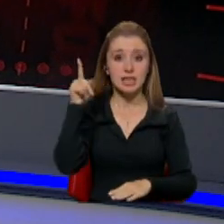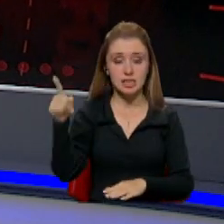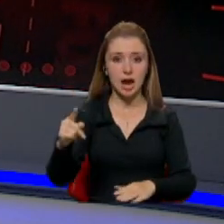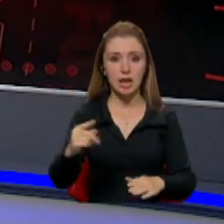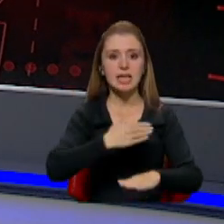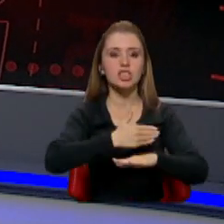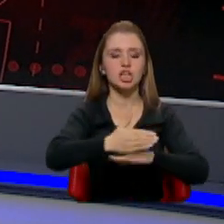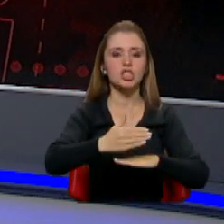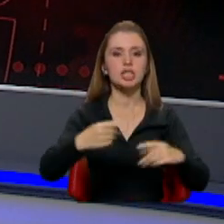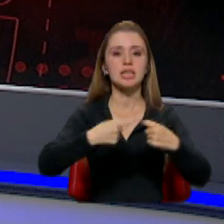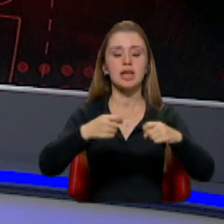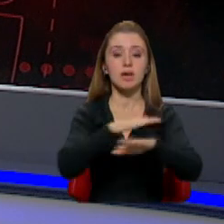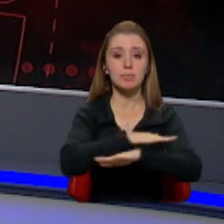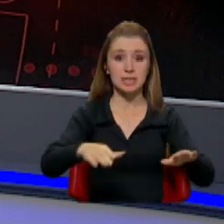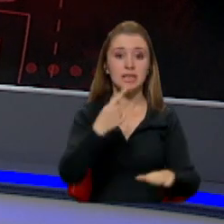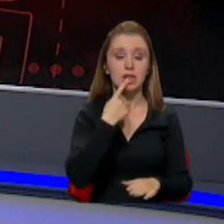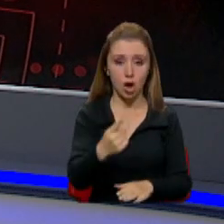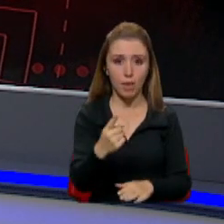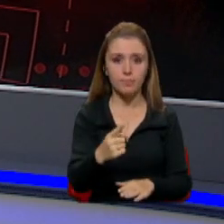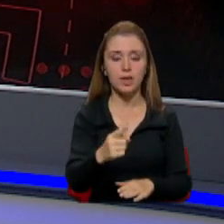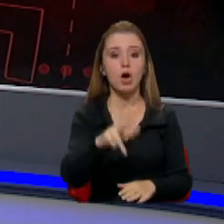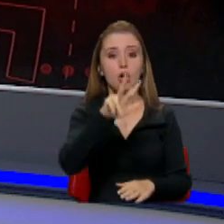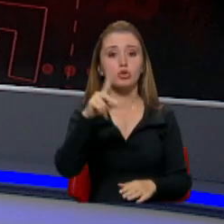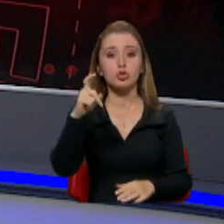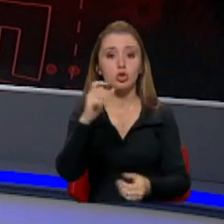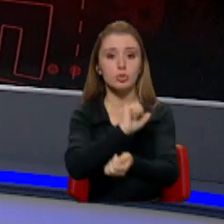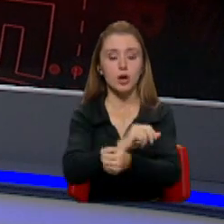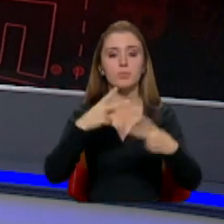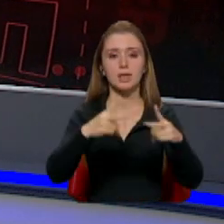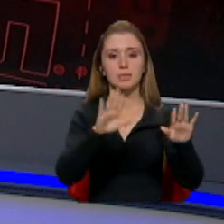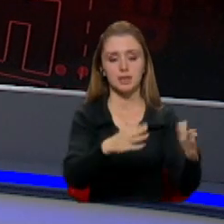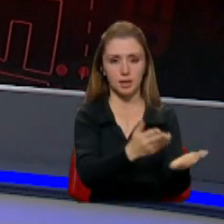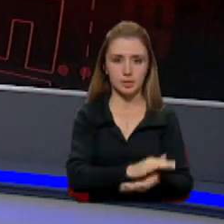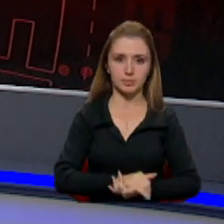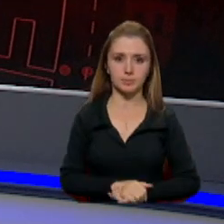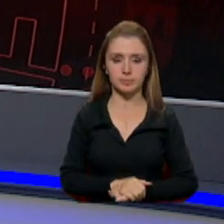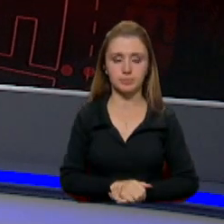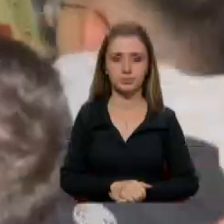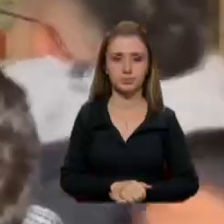geçici ateşkes çerçevesinde 39 Filistinli mahkumu serbest bıraktı.